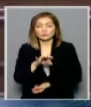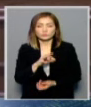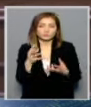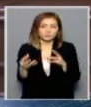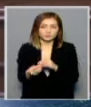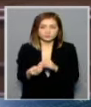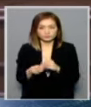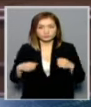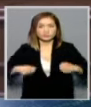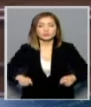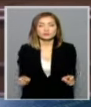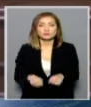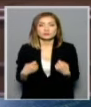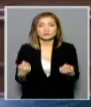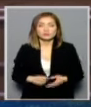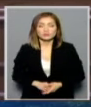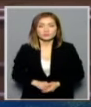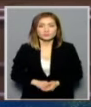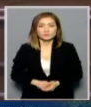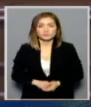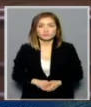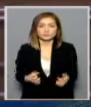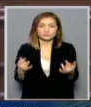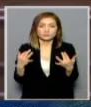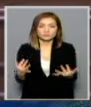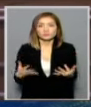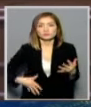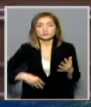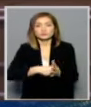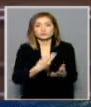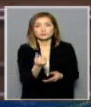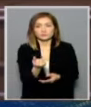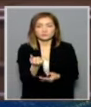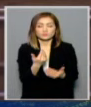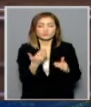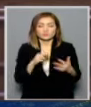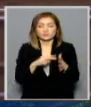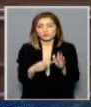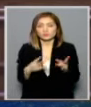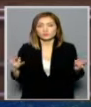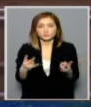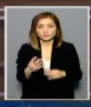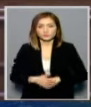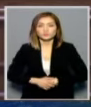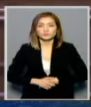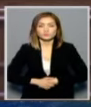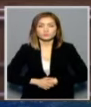жалпы құқық бұзушылық профилактикасына қажетті қаржыны алдын ала жоспарлауды тапсырамын.